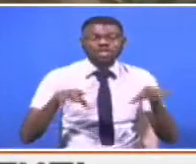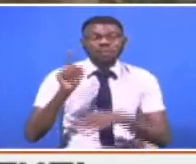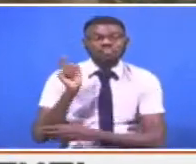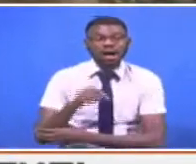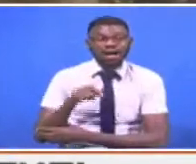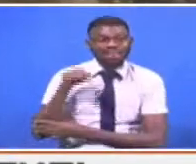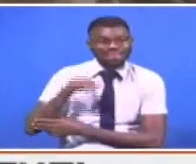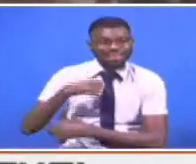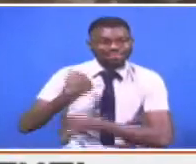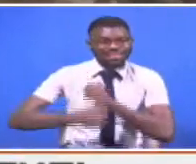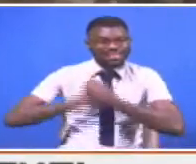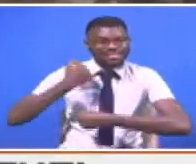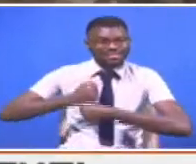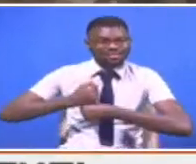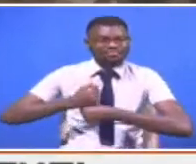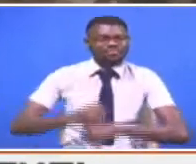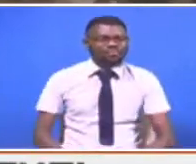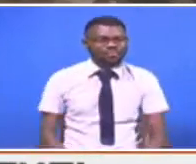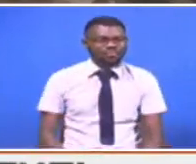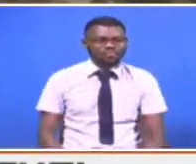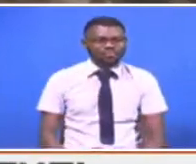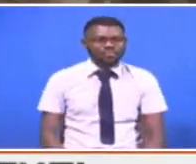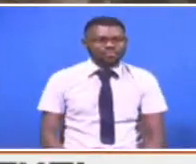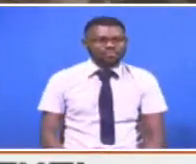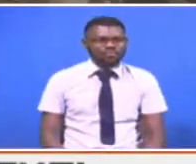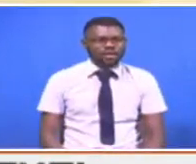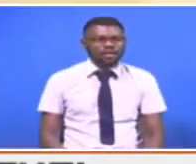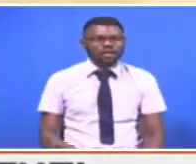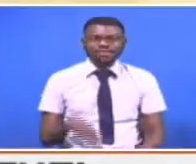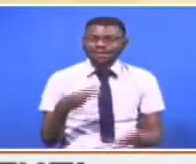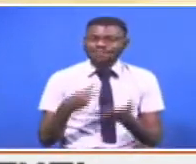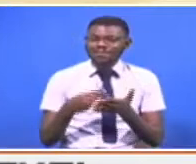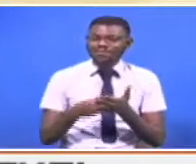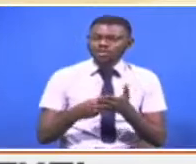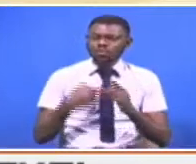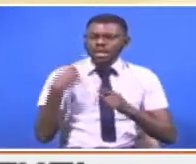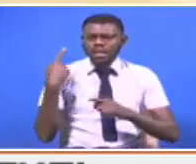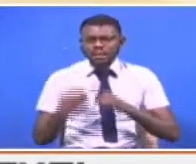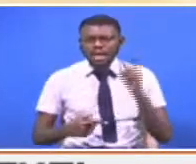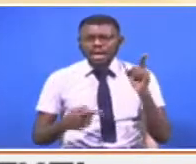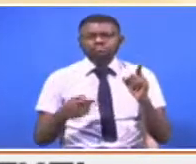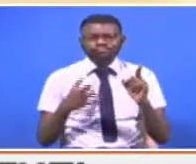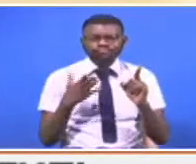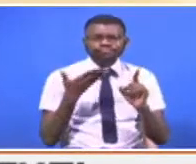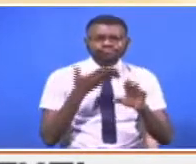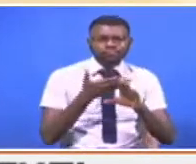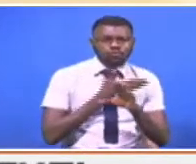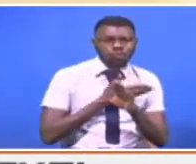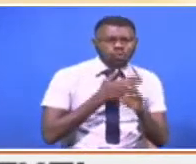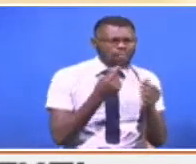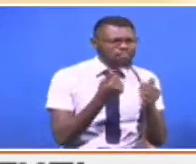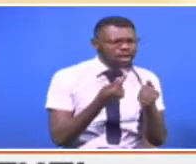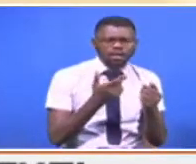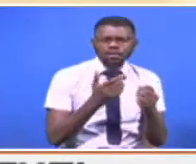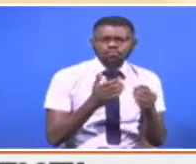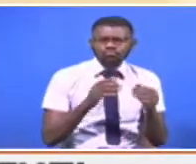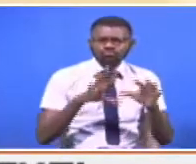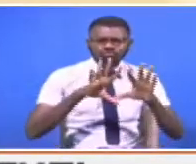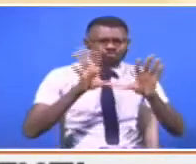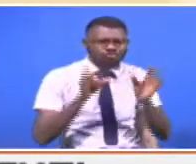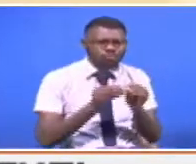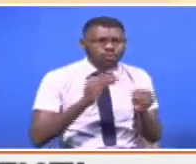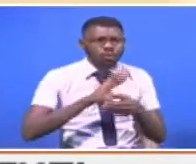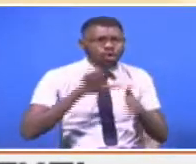huu, kabla tujavuka financial year, tulihakikisha kwamba pesa yote,